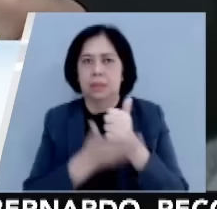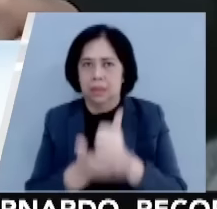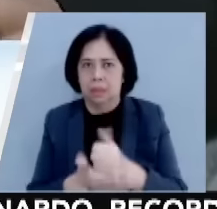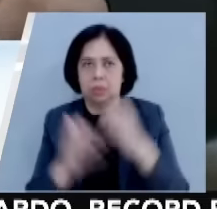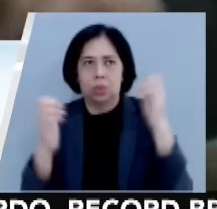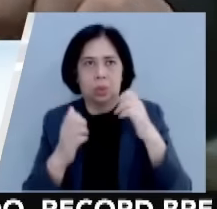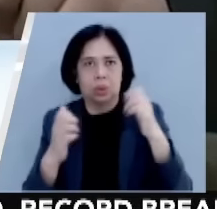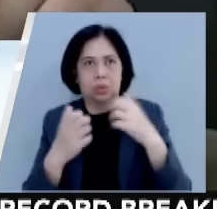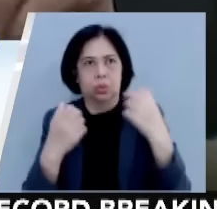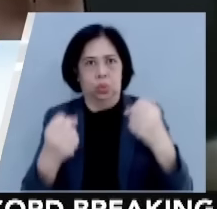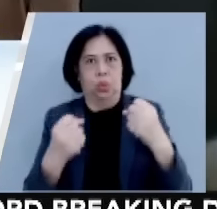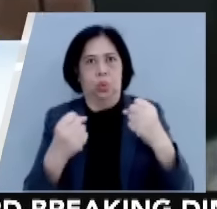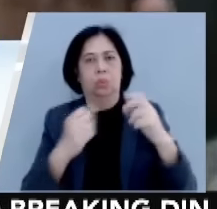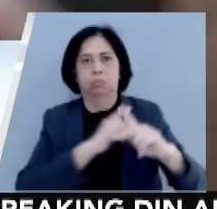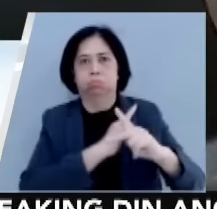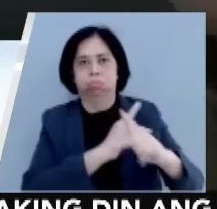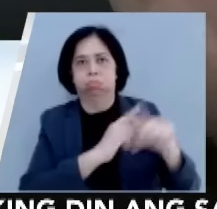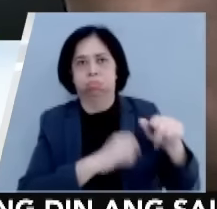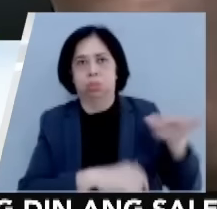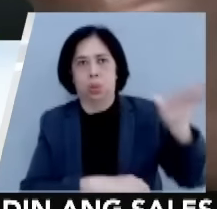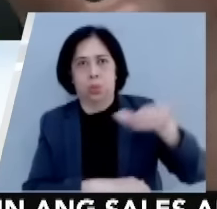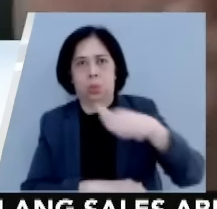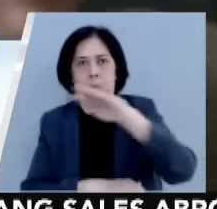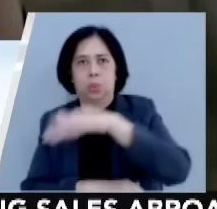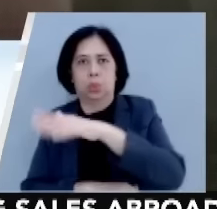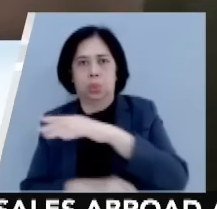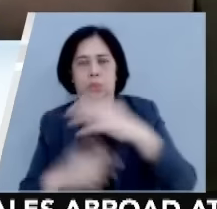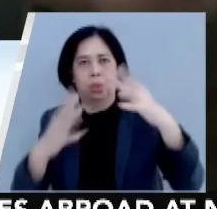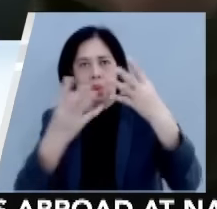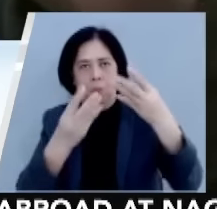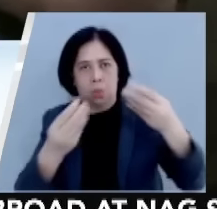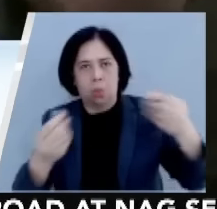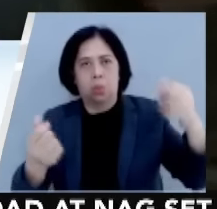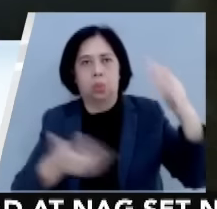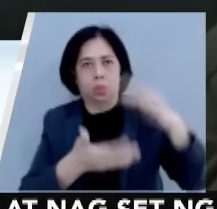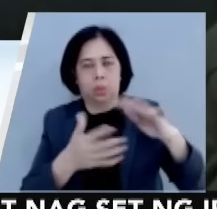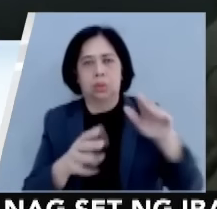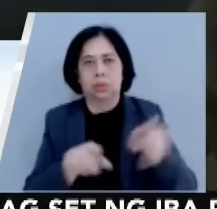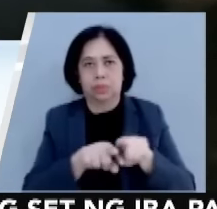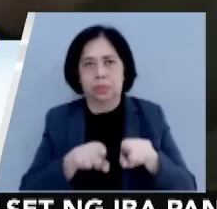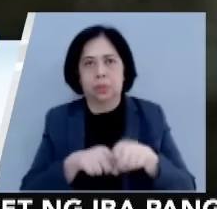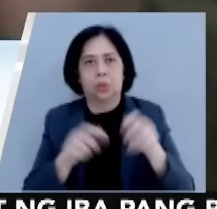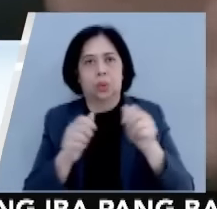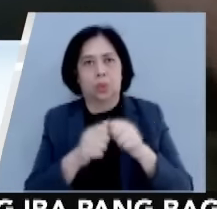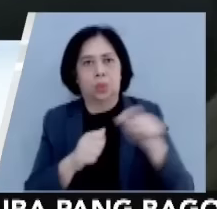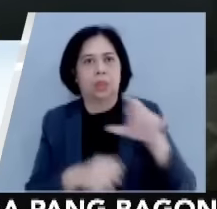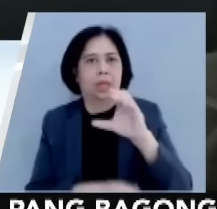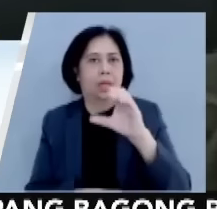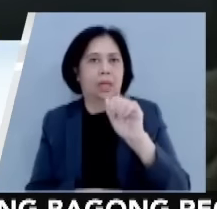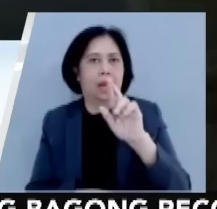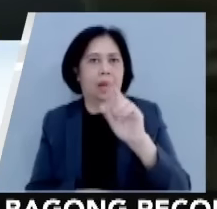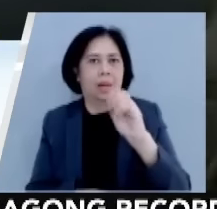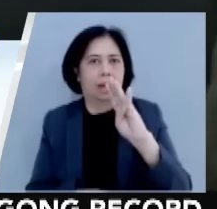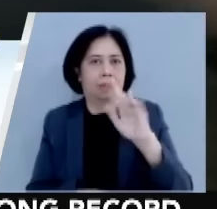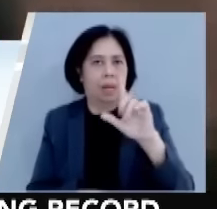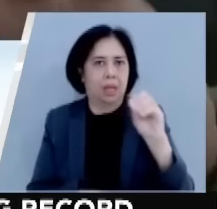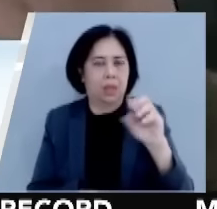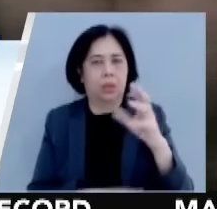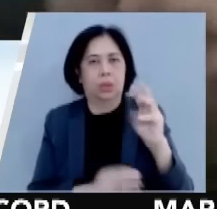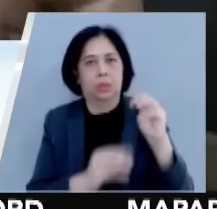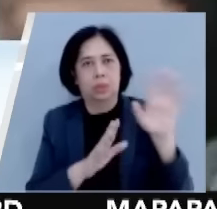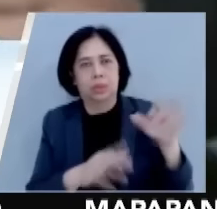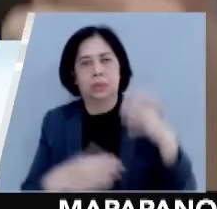kalakas itong typhoon na to, madidisperse po yan. Along with our Caraballo Mountains and the Cordillera Mountains, doon po siguro